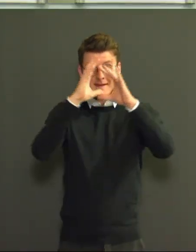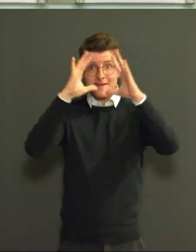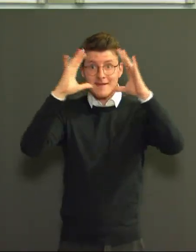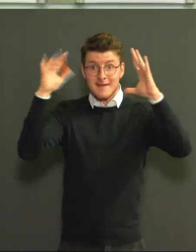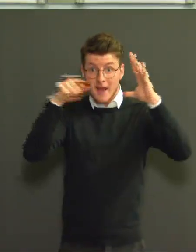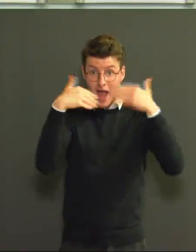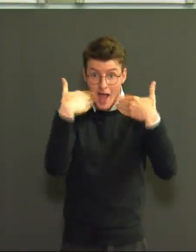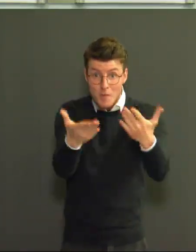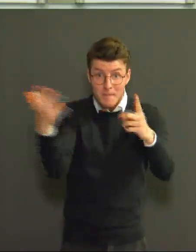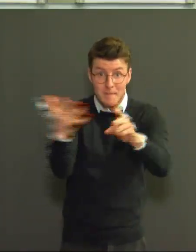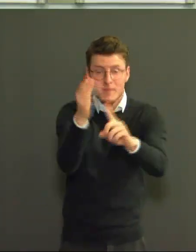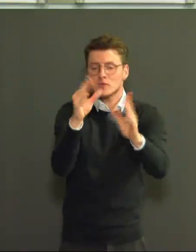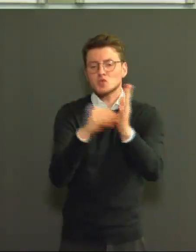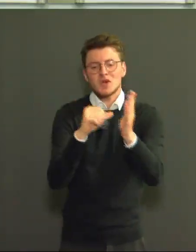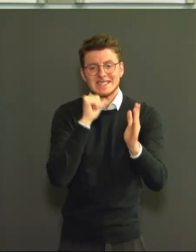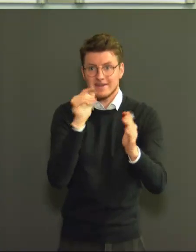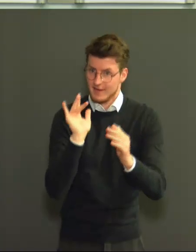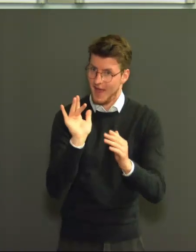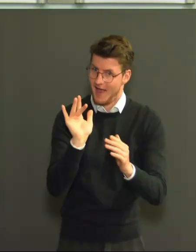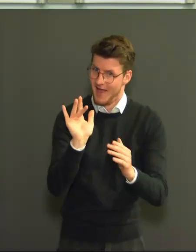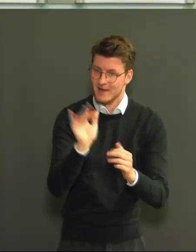De afgelopen week werden er gemiddeld